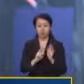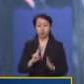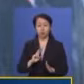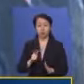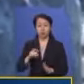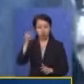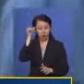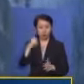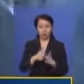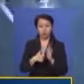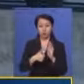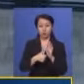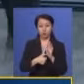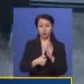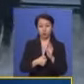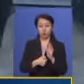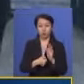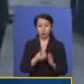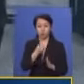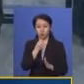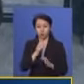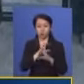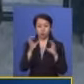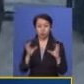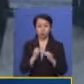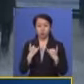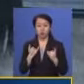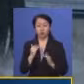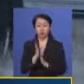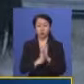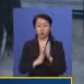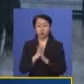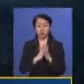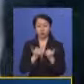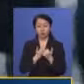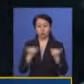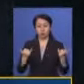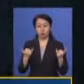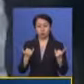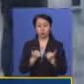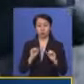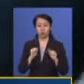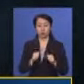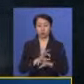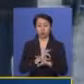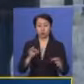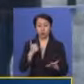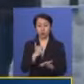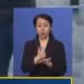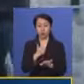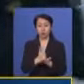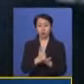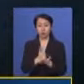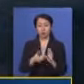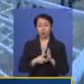а коров – до 600. Они неприхотливы ни в еде, ни в уходе. Так что для выращивания в наших условиях эта порода подходит хорошо. Главное – помещение,